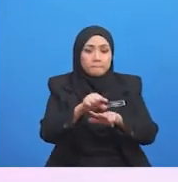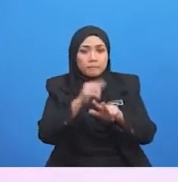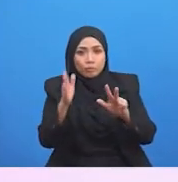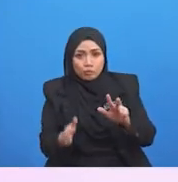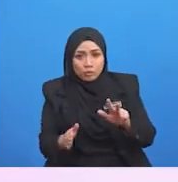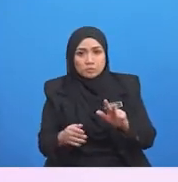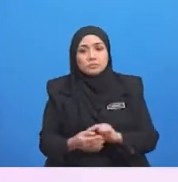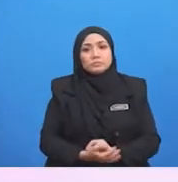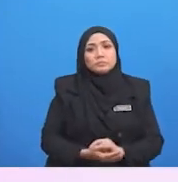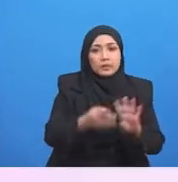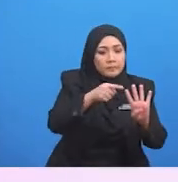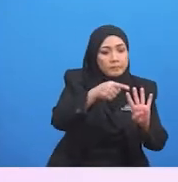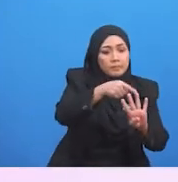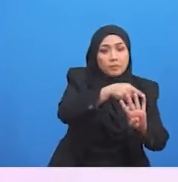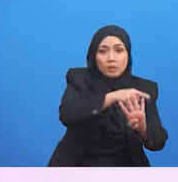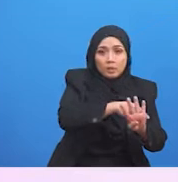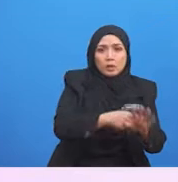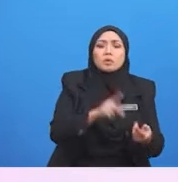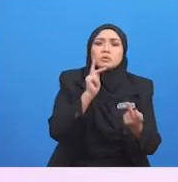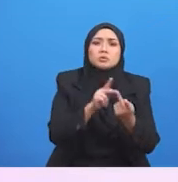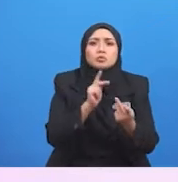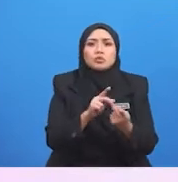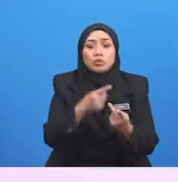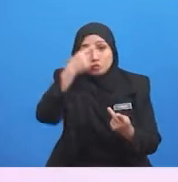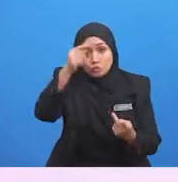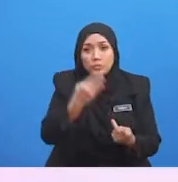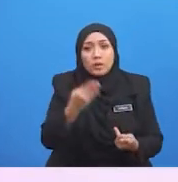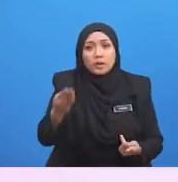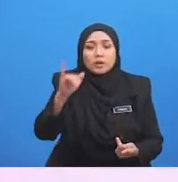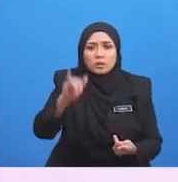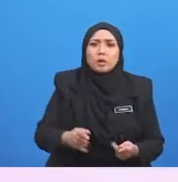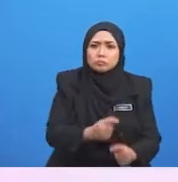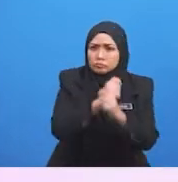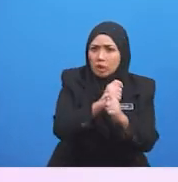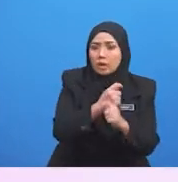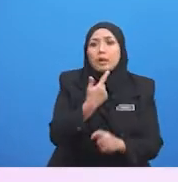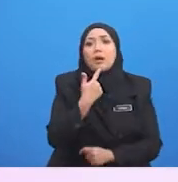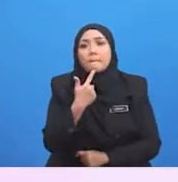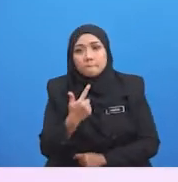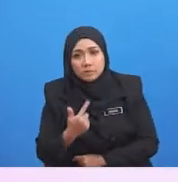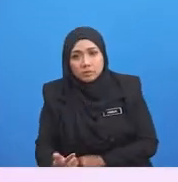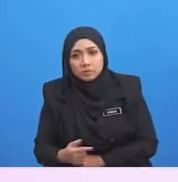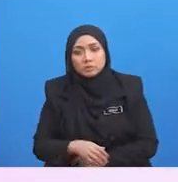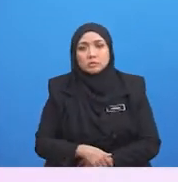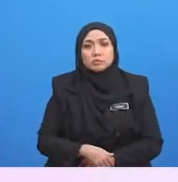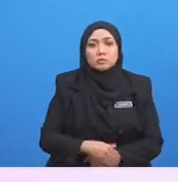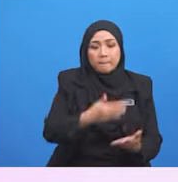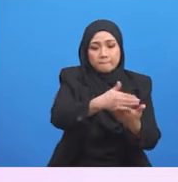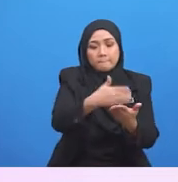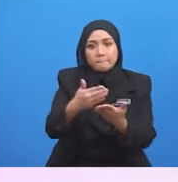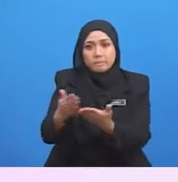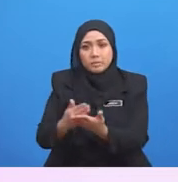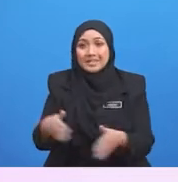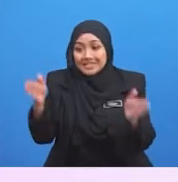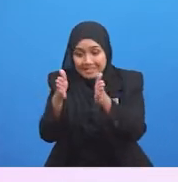Saluran agihan ini sesuai untuk barang yang tahan lama serta boleh dipecah pukal. Bungkusan besar kita pecahkan kepada bungkusan